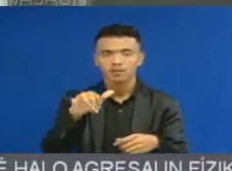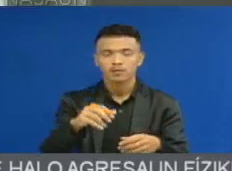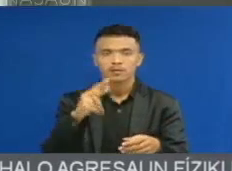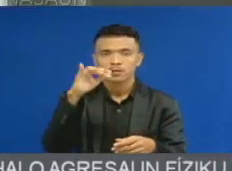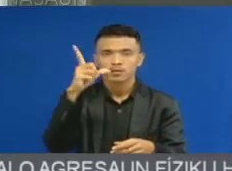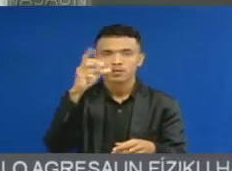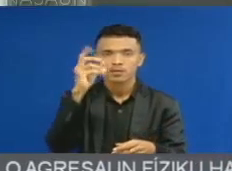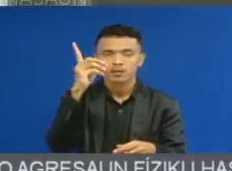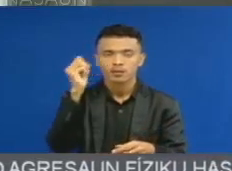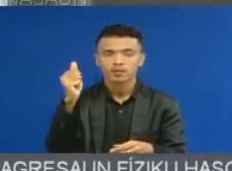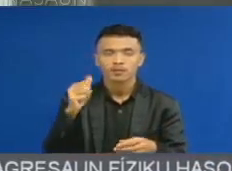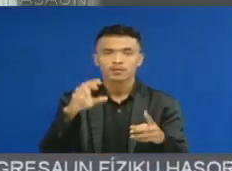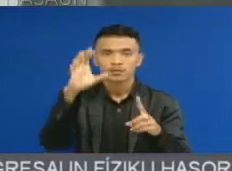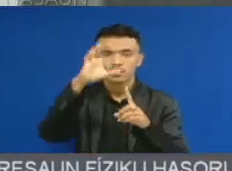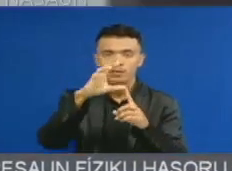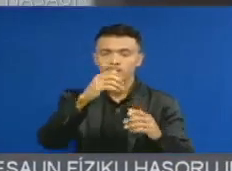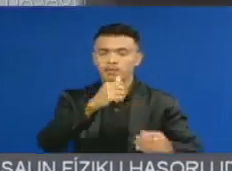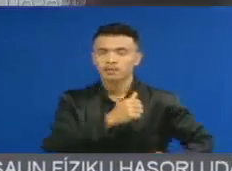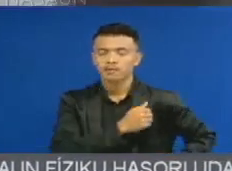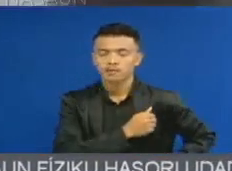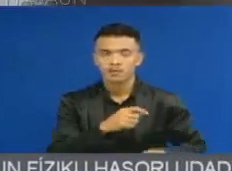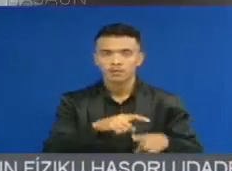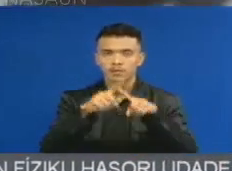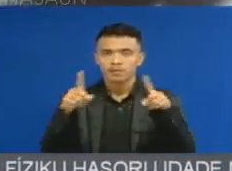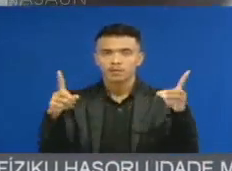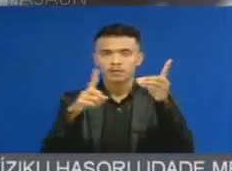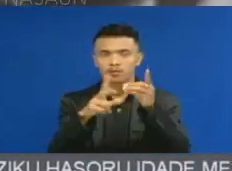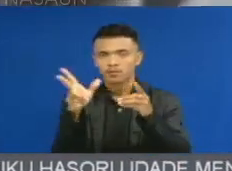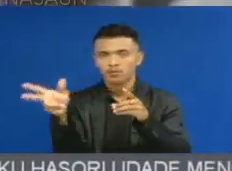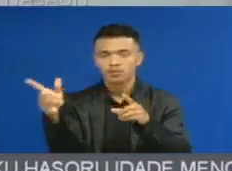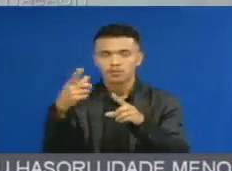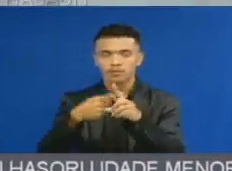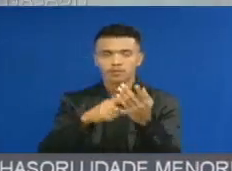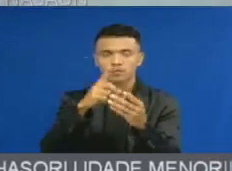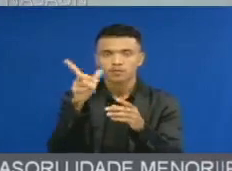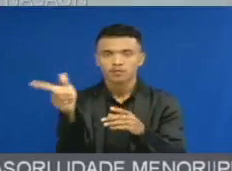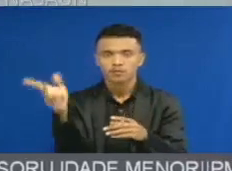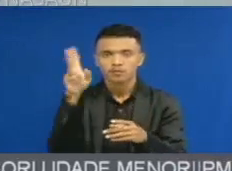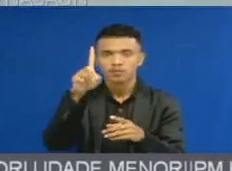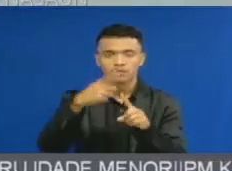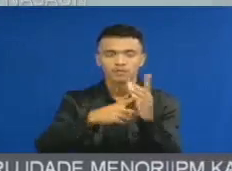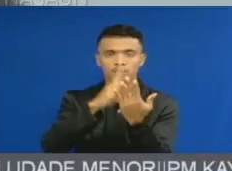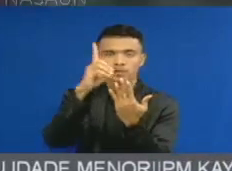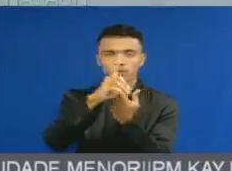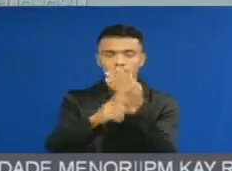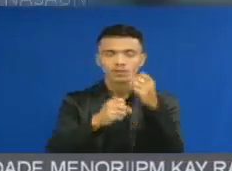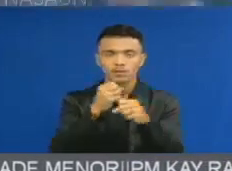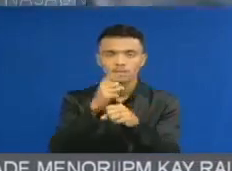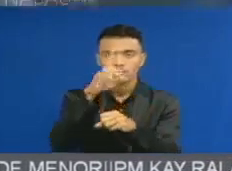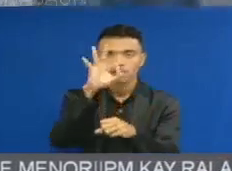primeiro comandante Falentil. Mai B iha loron tolu nulu resingida fulan dezembro rihung ida atusia hitu